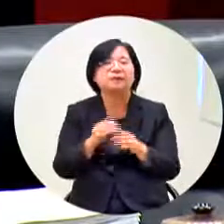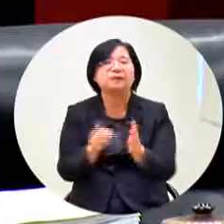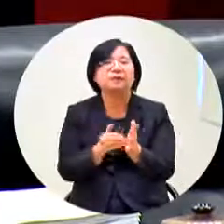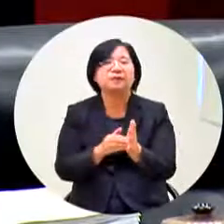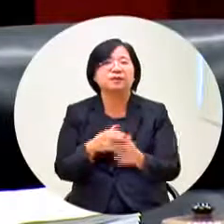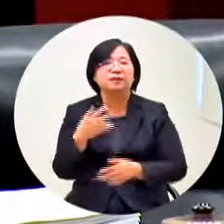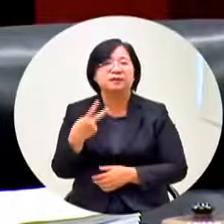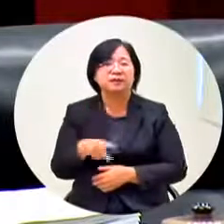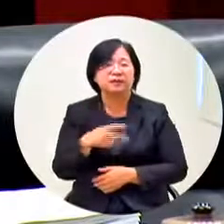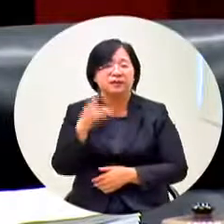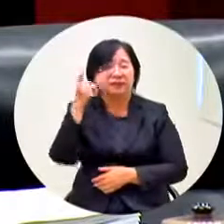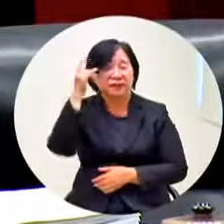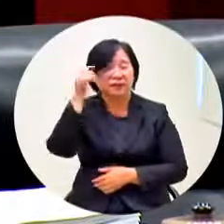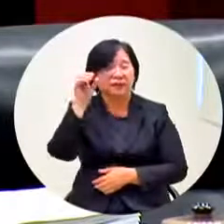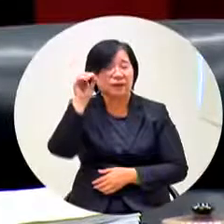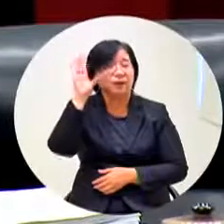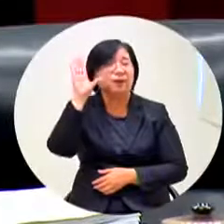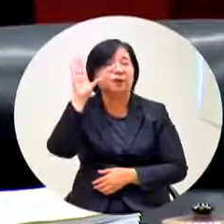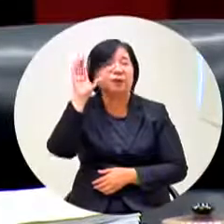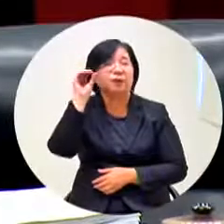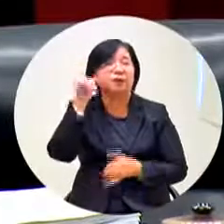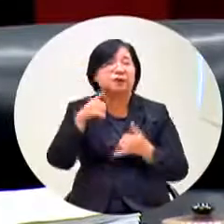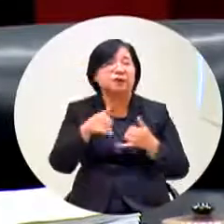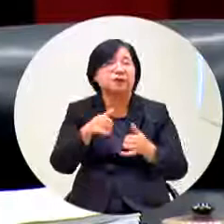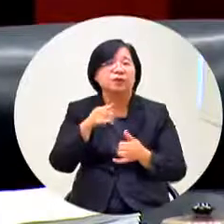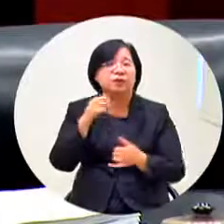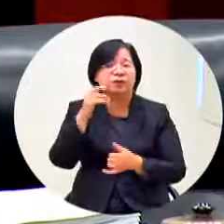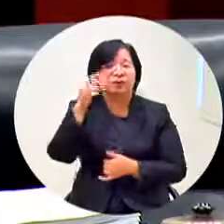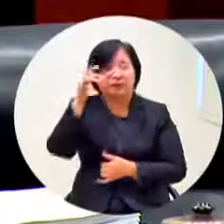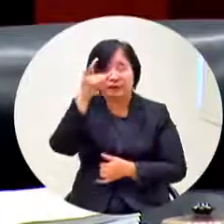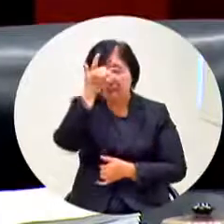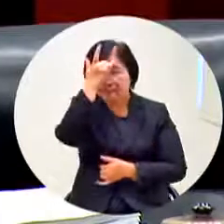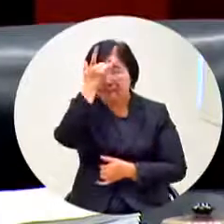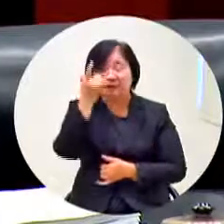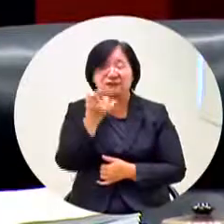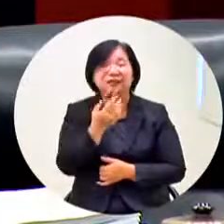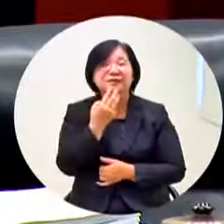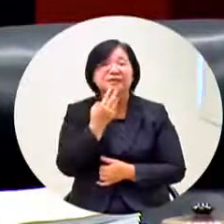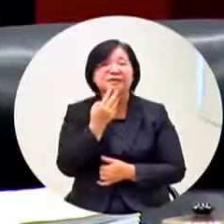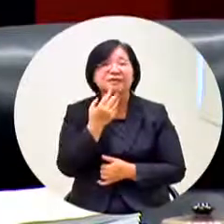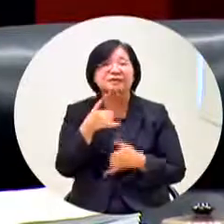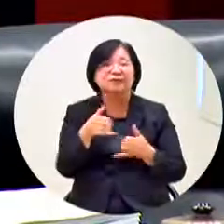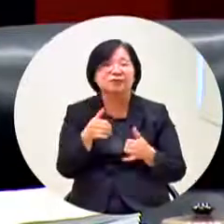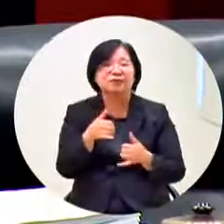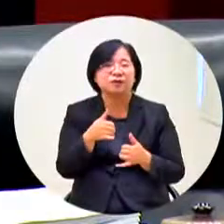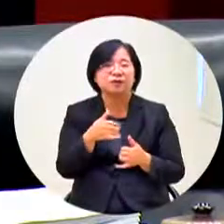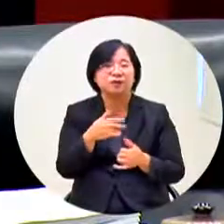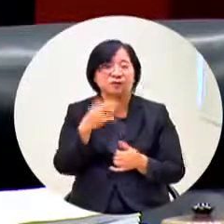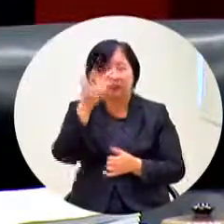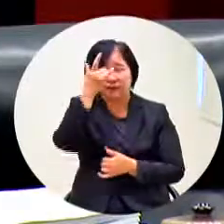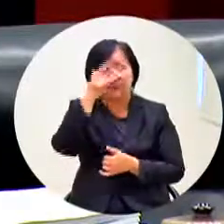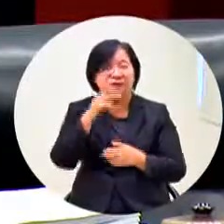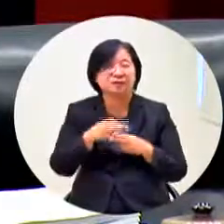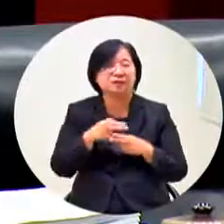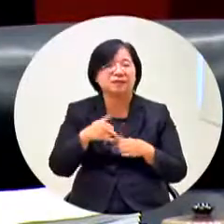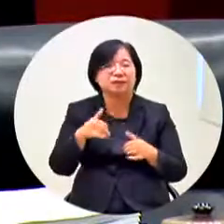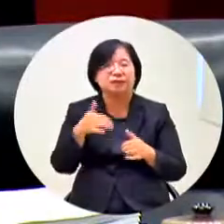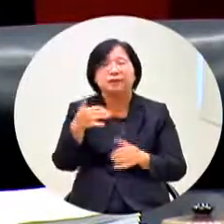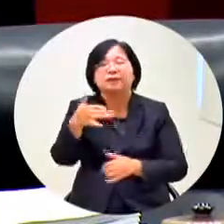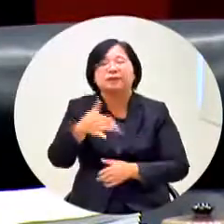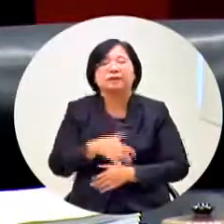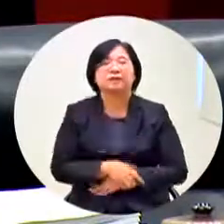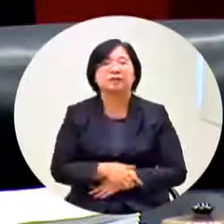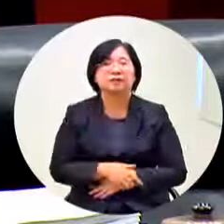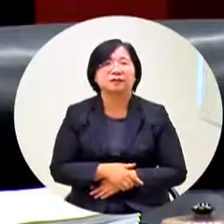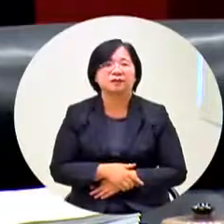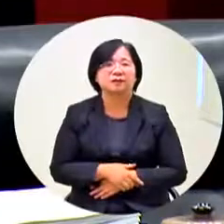路跟德祥路跟德信路，当然啦工资太多啦，啊，但是要做不做而已啦，啊，你看短短的景才多久，我